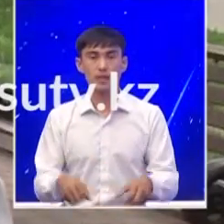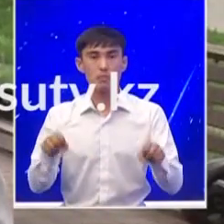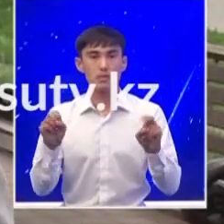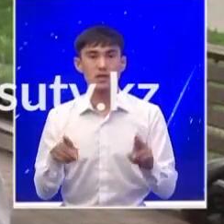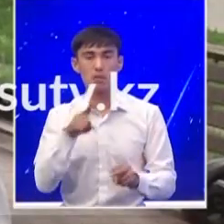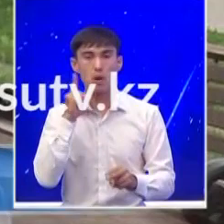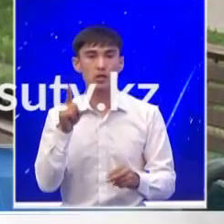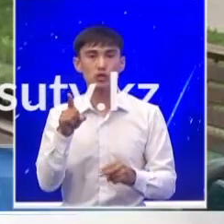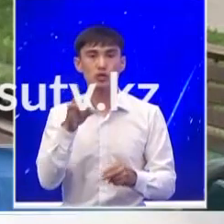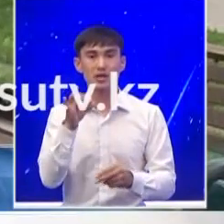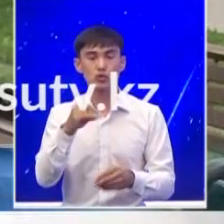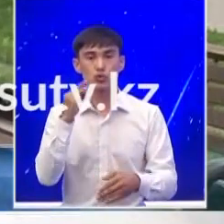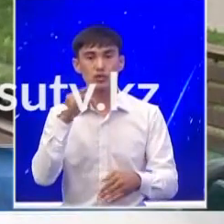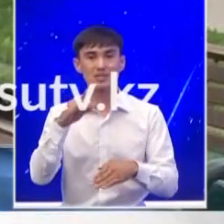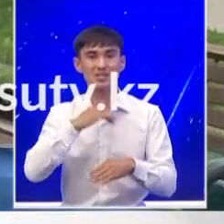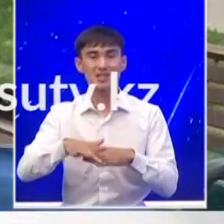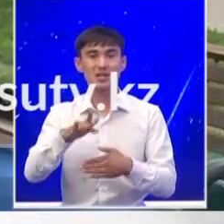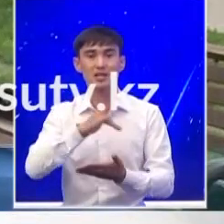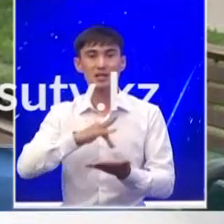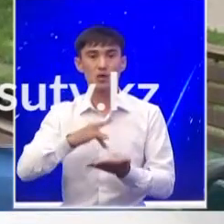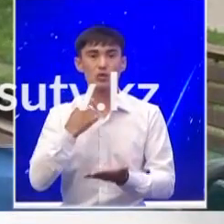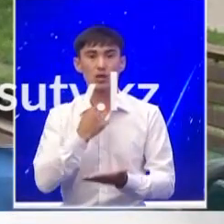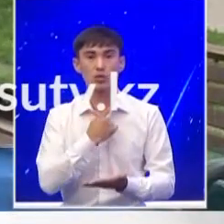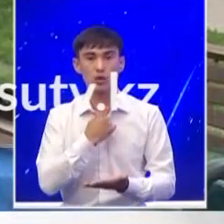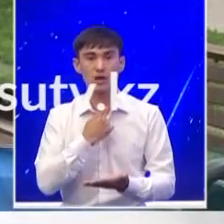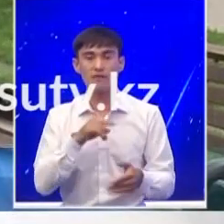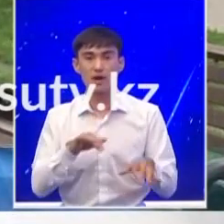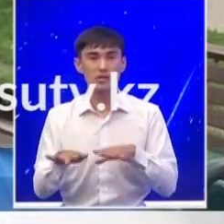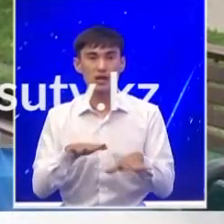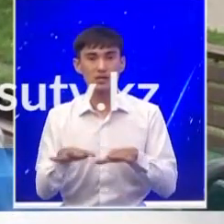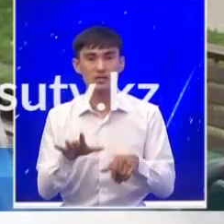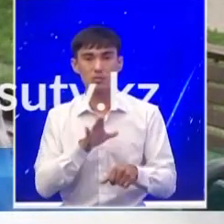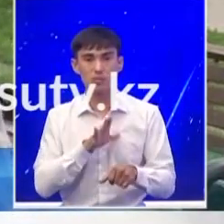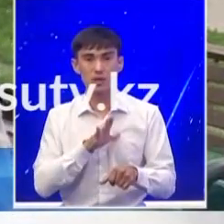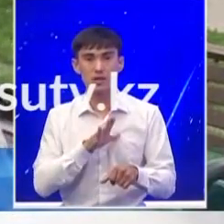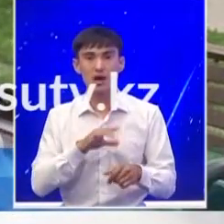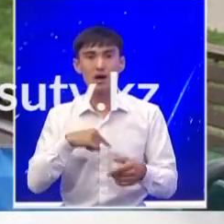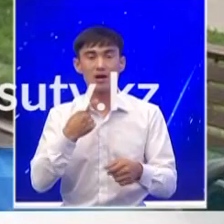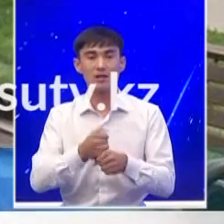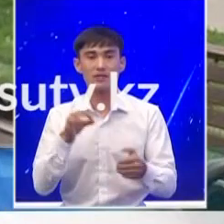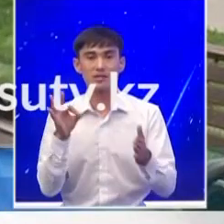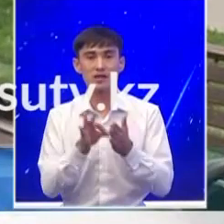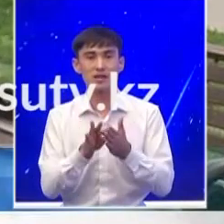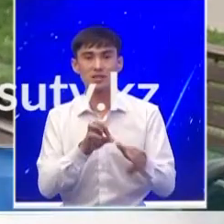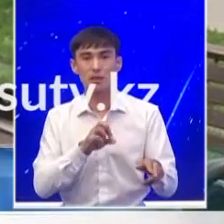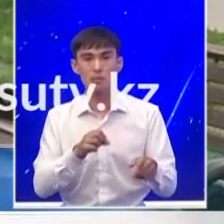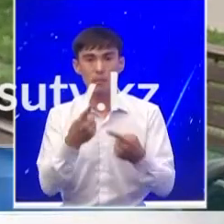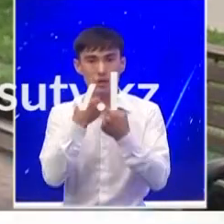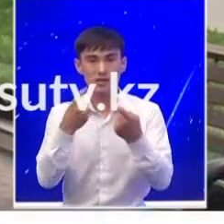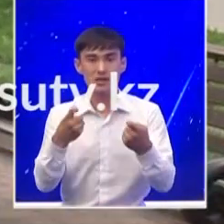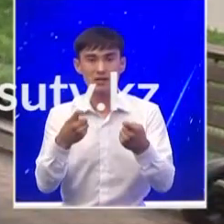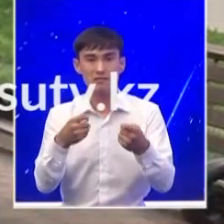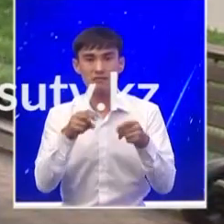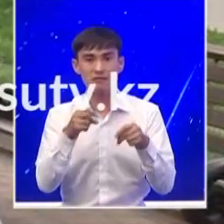Специалисты молодежного ресурсного центра города Талдыкурган вышли на акцию, где основная задача заключается в том, чтобы проагитировать население